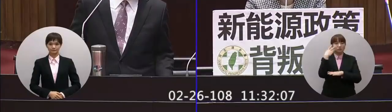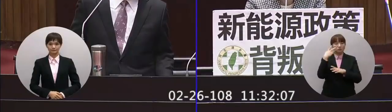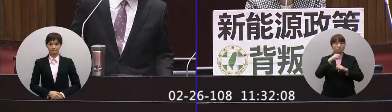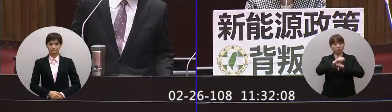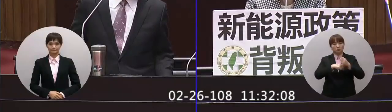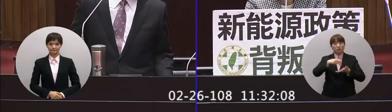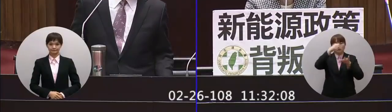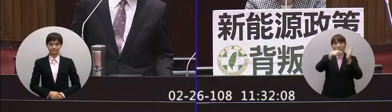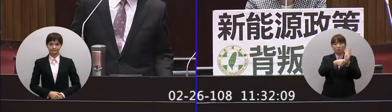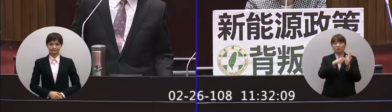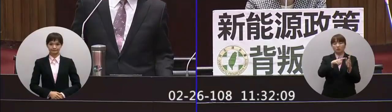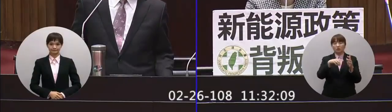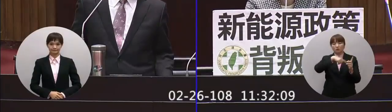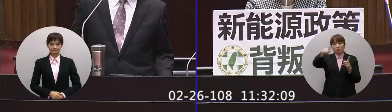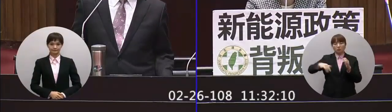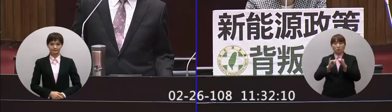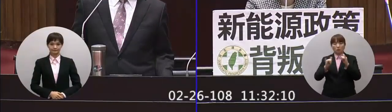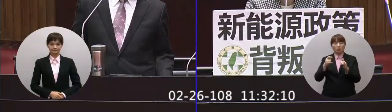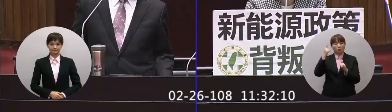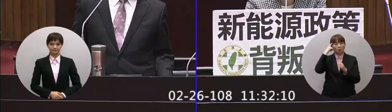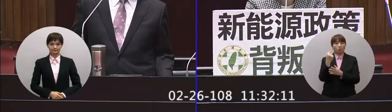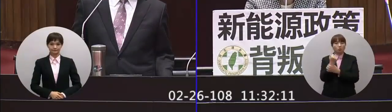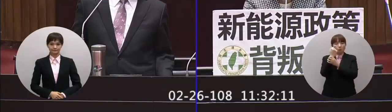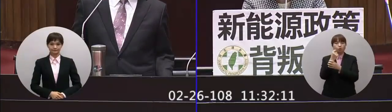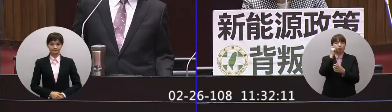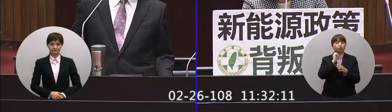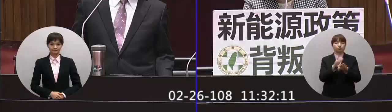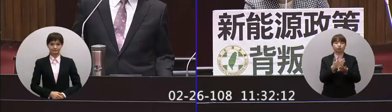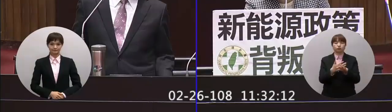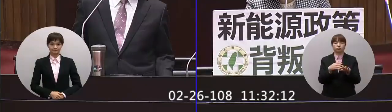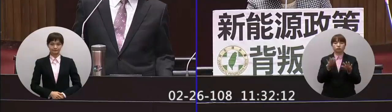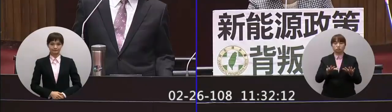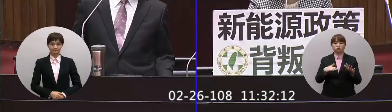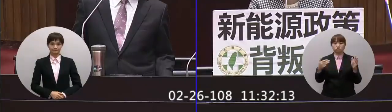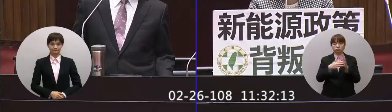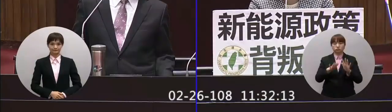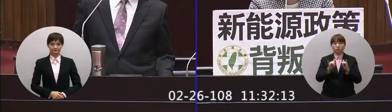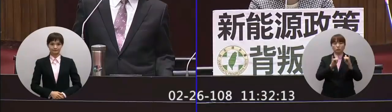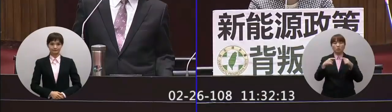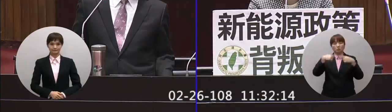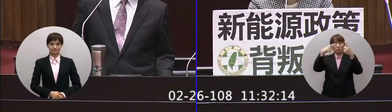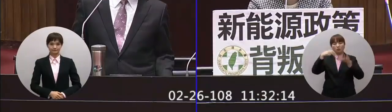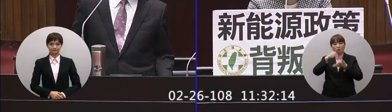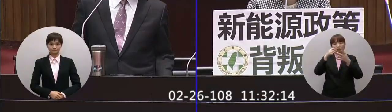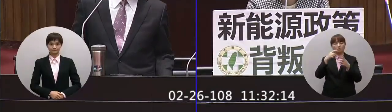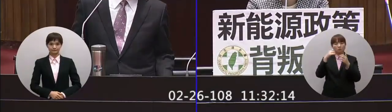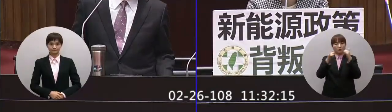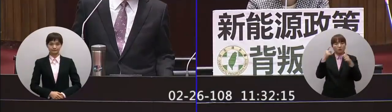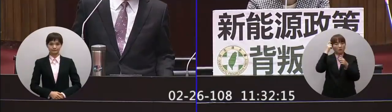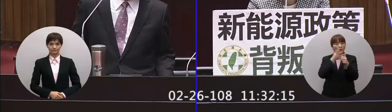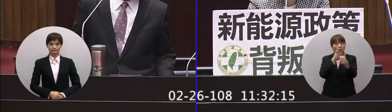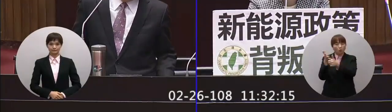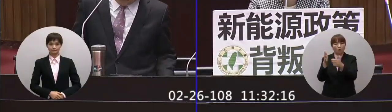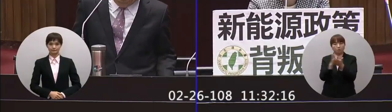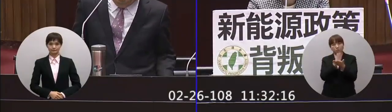的提名人选，不会得到全国民众的一个青睐。到目前为止，整个社论跟民意所做出来的评